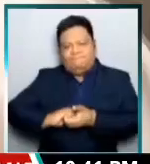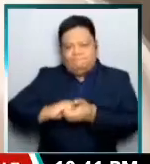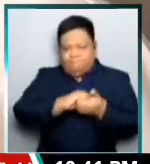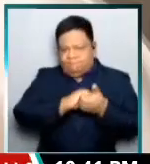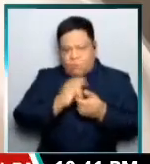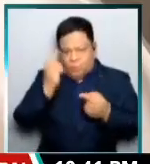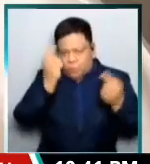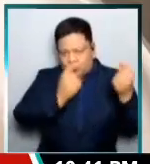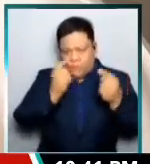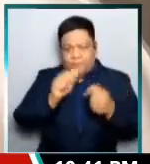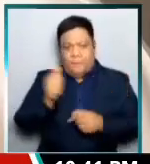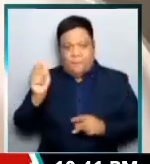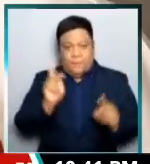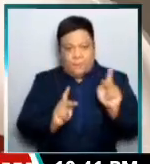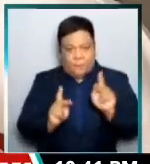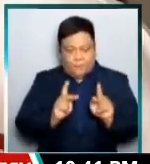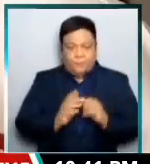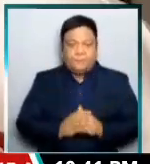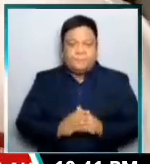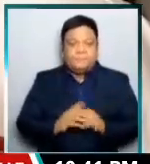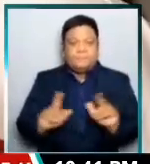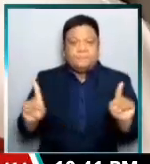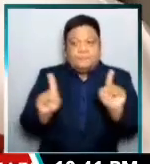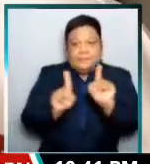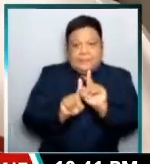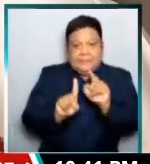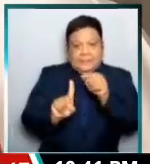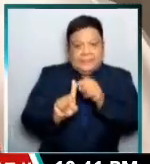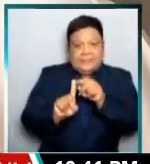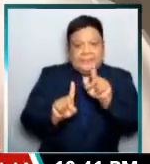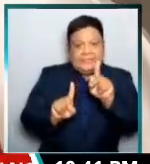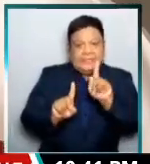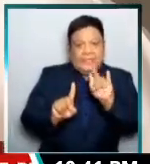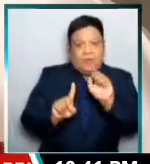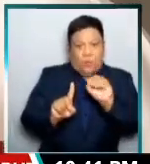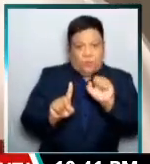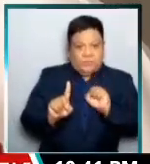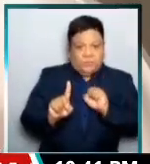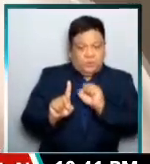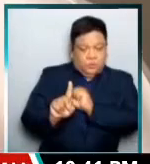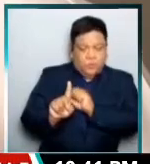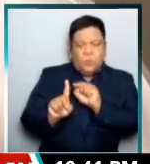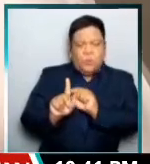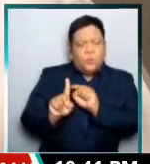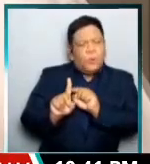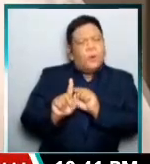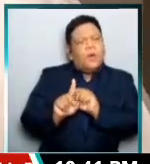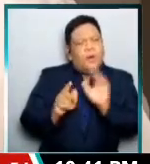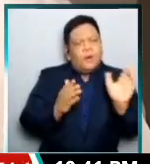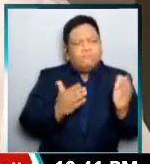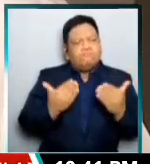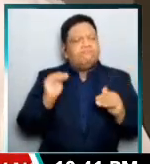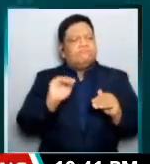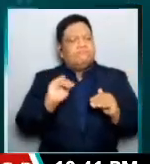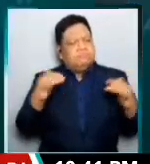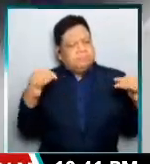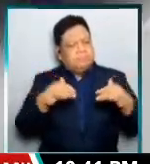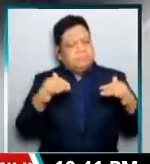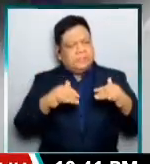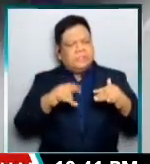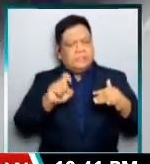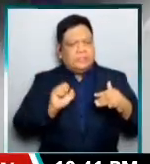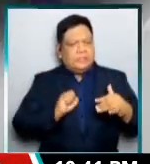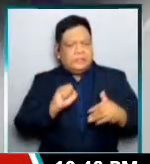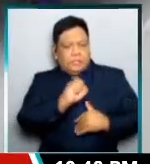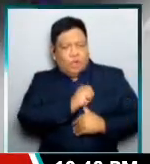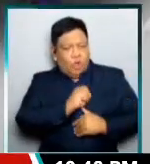naman nanawagan para sa isang Senate hearing para daw malaman ang tunay na lawak ng damage na dulot ng nakaraang bagyo. Ayon